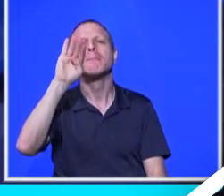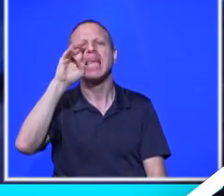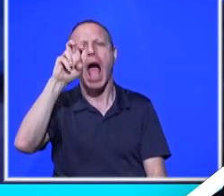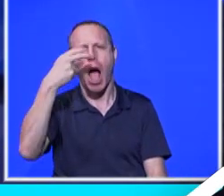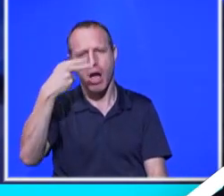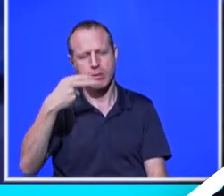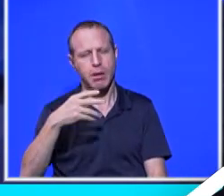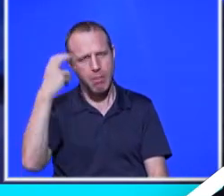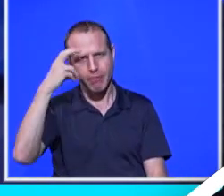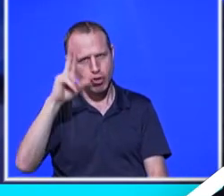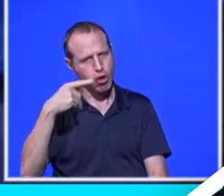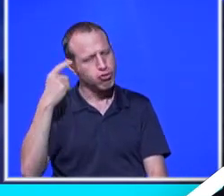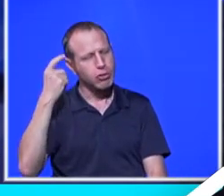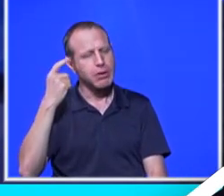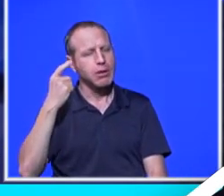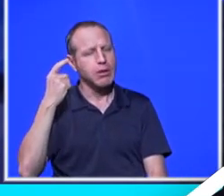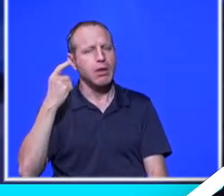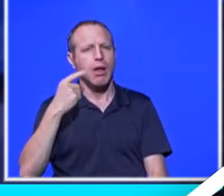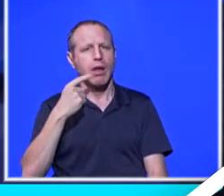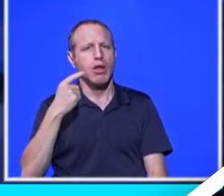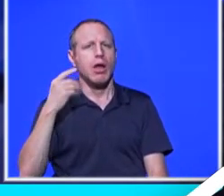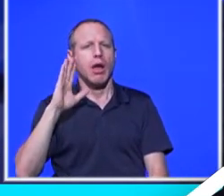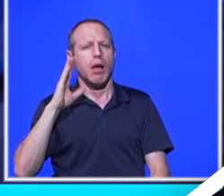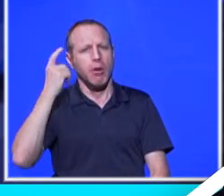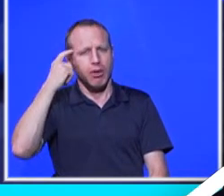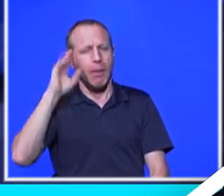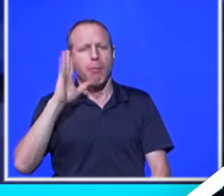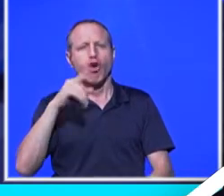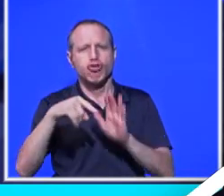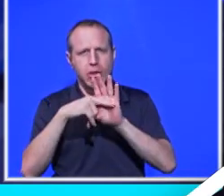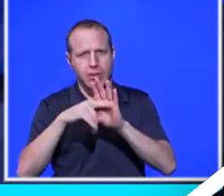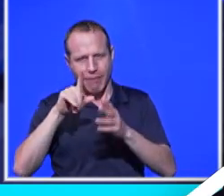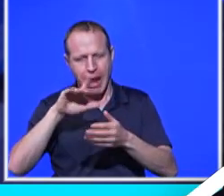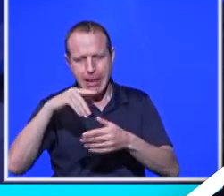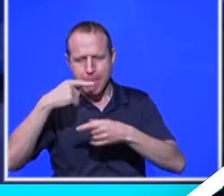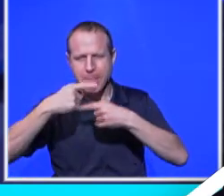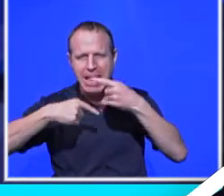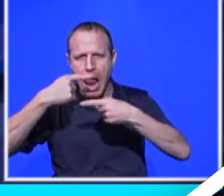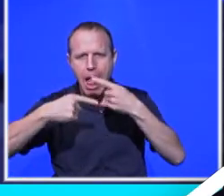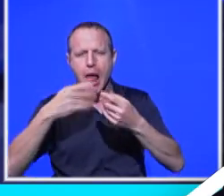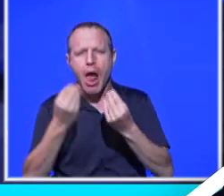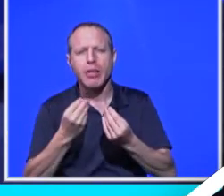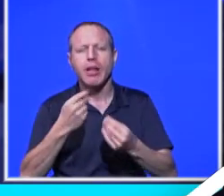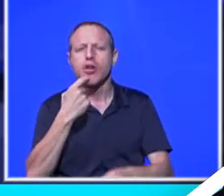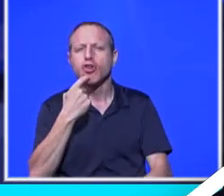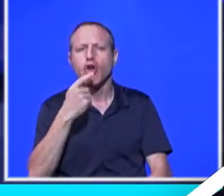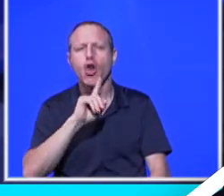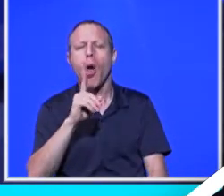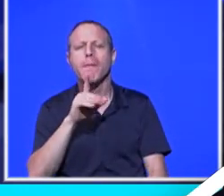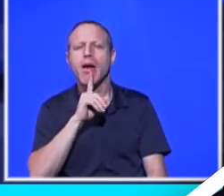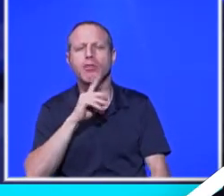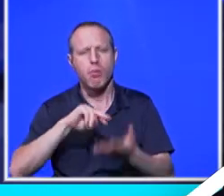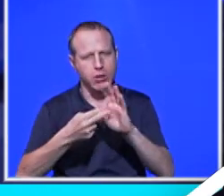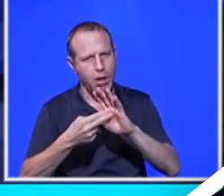שלילית, אבל היא לאט לאט נהפכת להיות מילה שמתגלגלת על לשון של לא מעט פוליטיקאים, לא מעט עיתונאים, לא